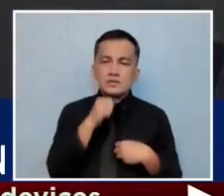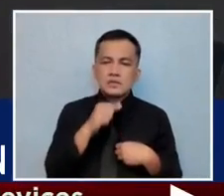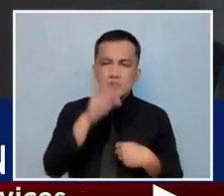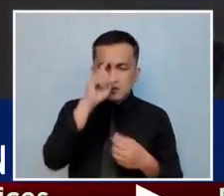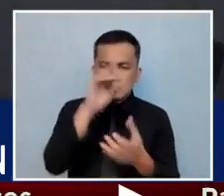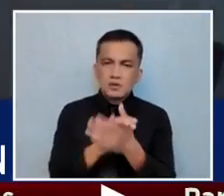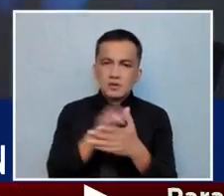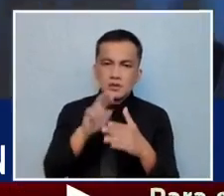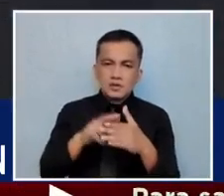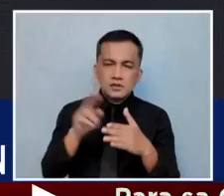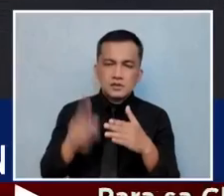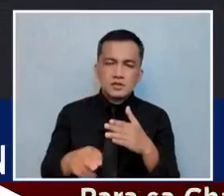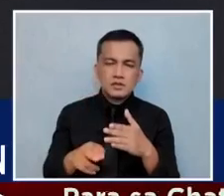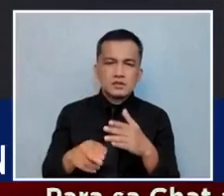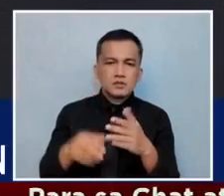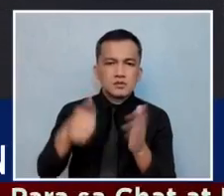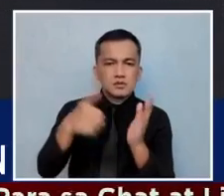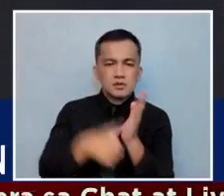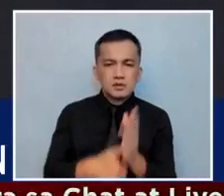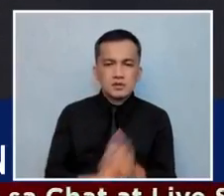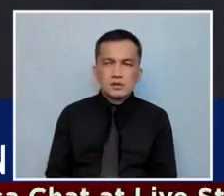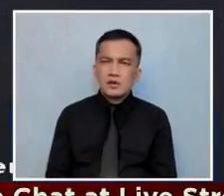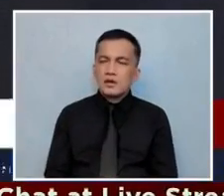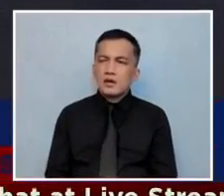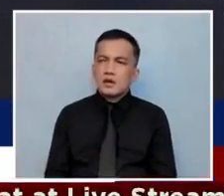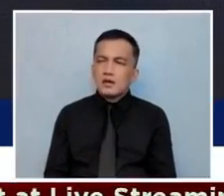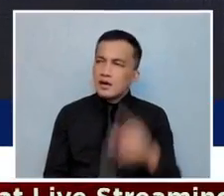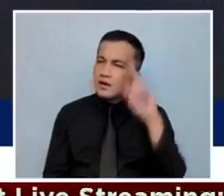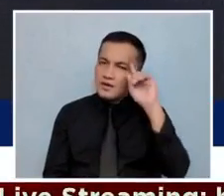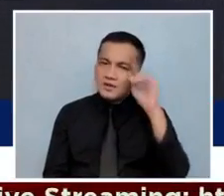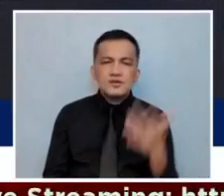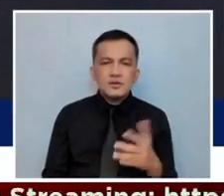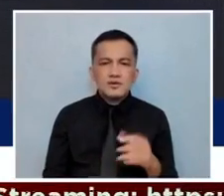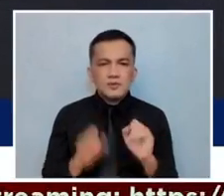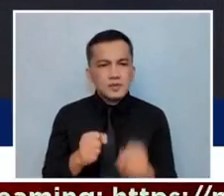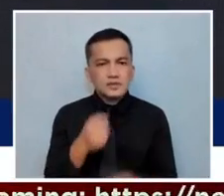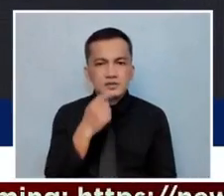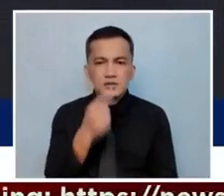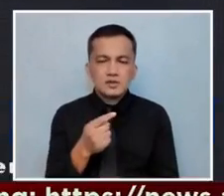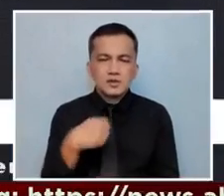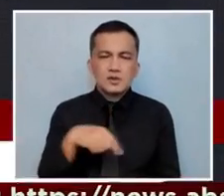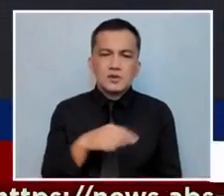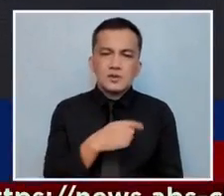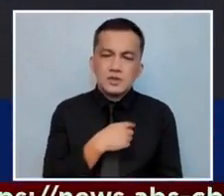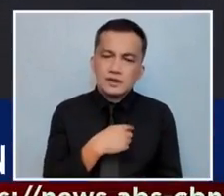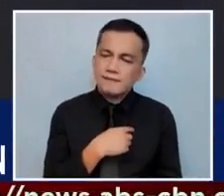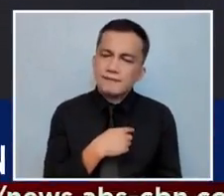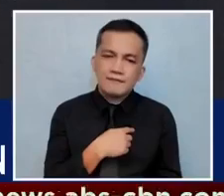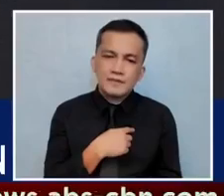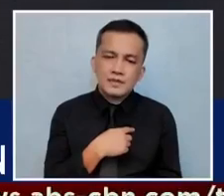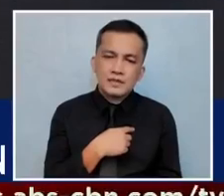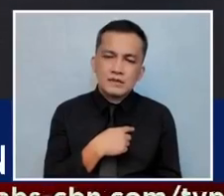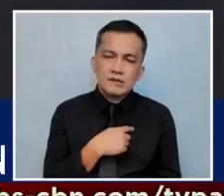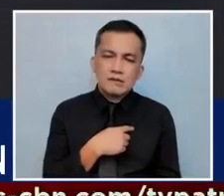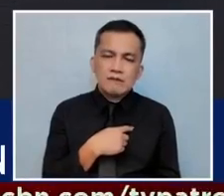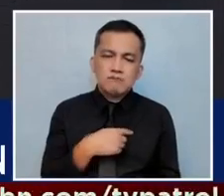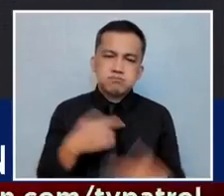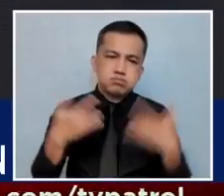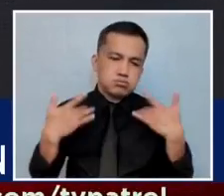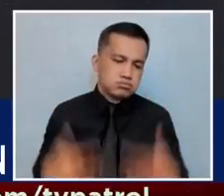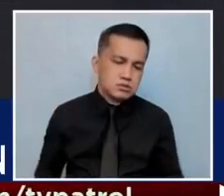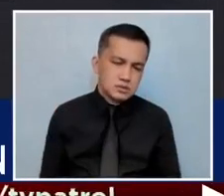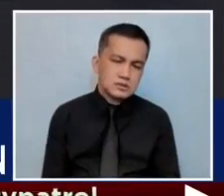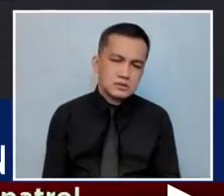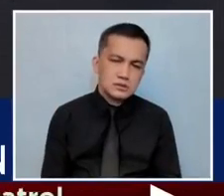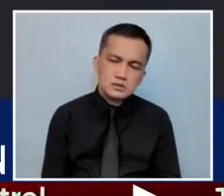at kinalabasan ng botohan. I don't know kung pwede kong sabihin to, pero we are devastated. We are